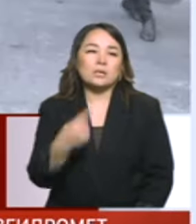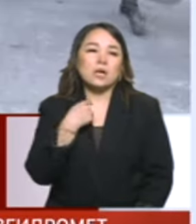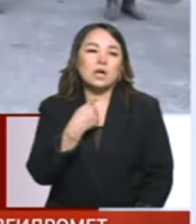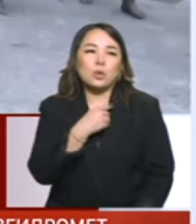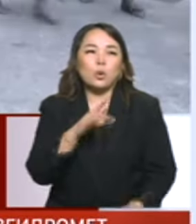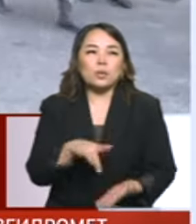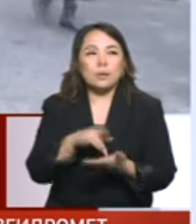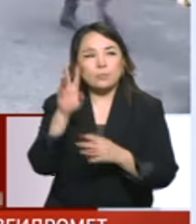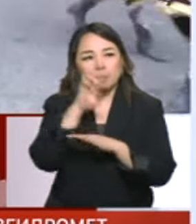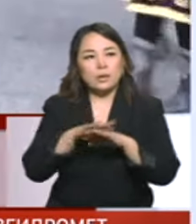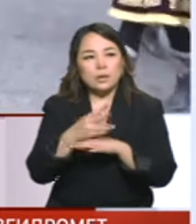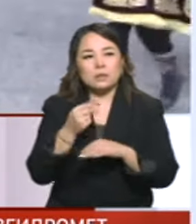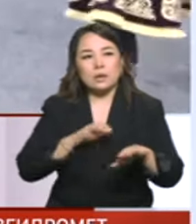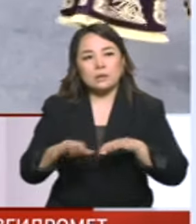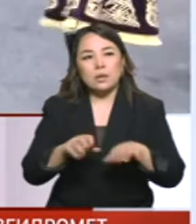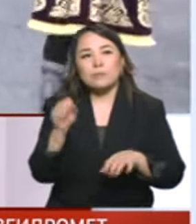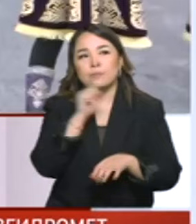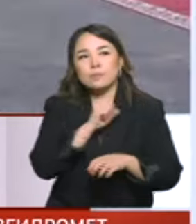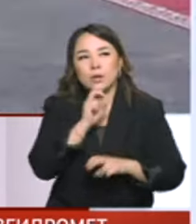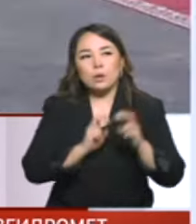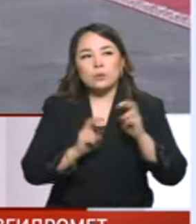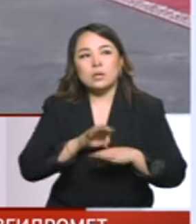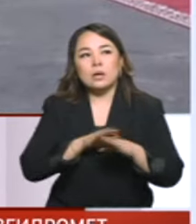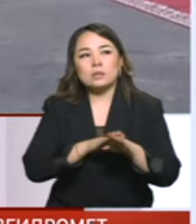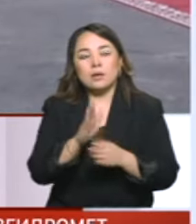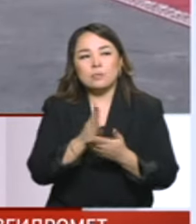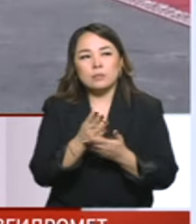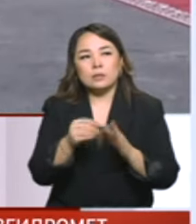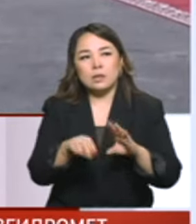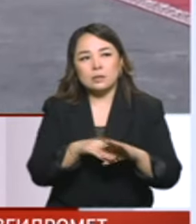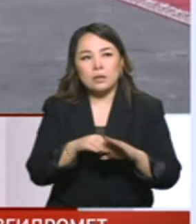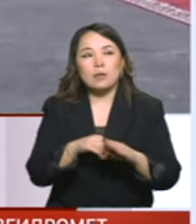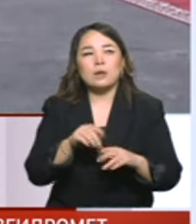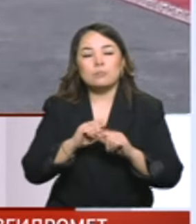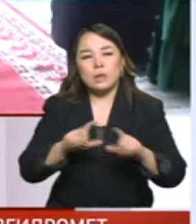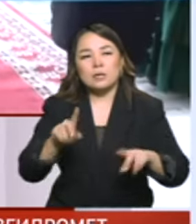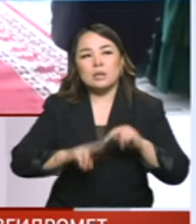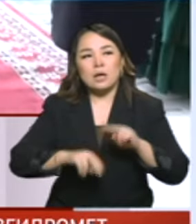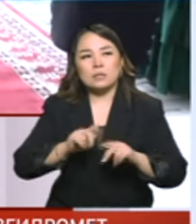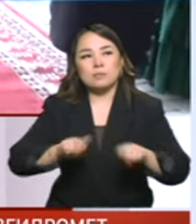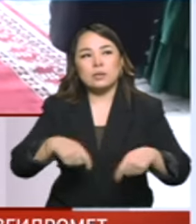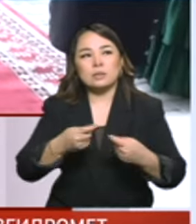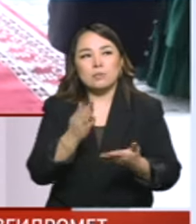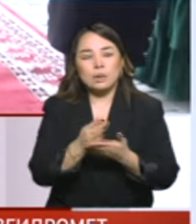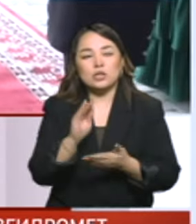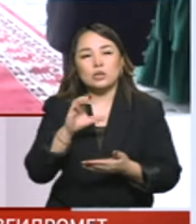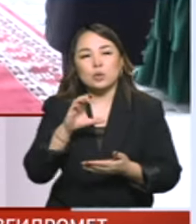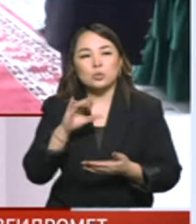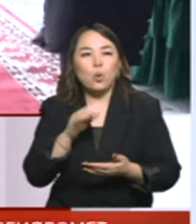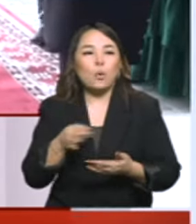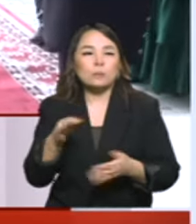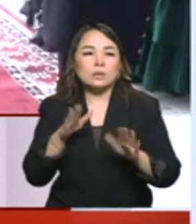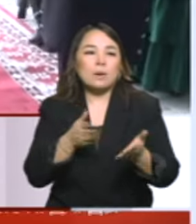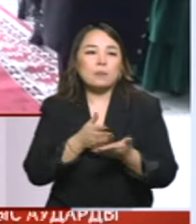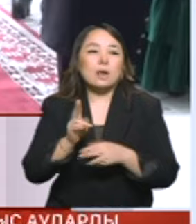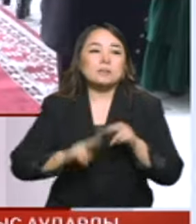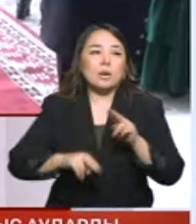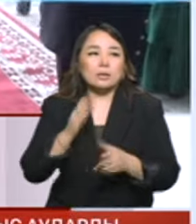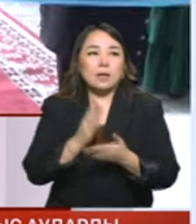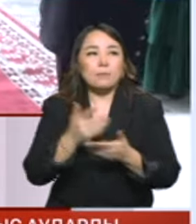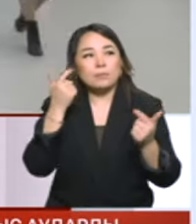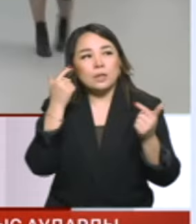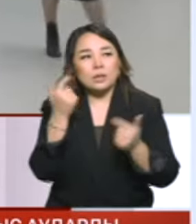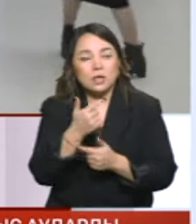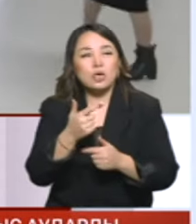Талдықорғанда мемлекет қаржысын жымқырғандардан өндірілген қаражатқа салынған жайлы мектеп пайдалануға берілді. Бұл Жетісу облысында осы бағытта салынатын